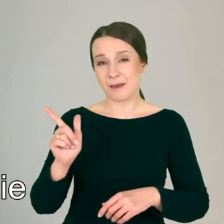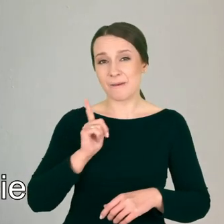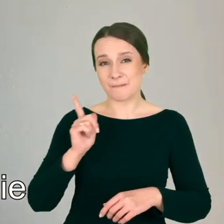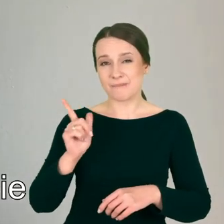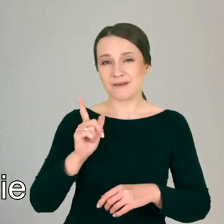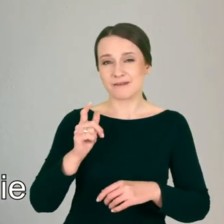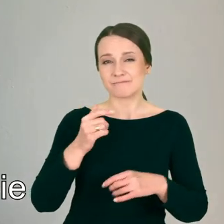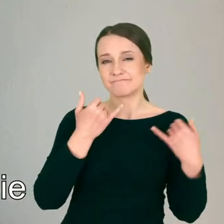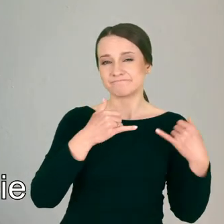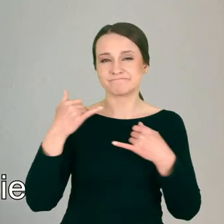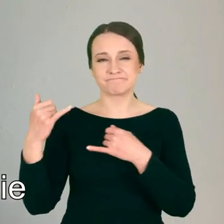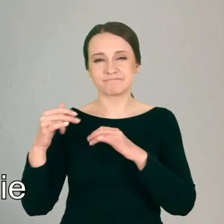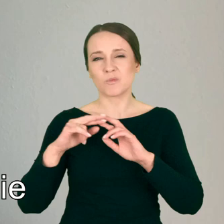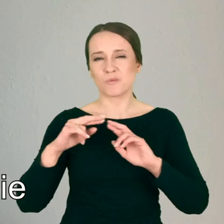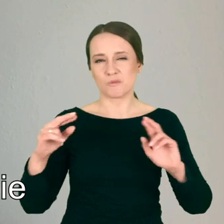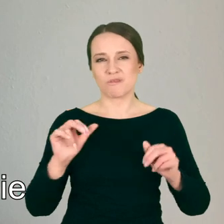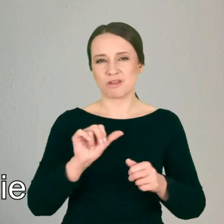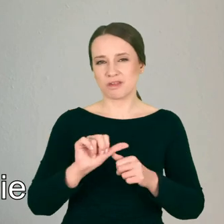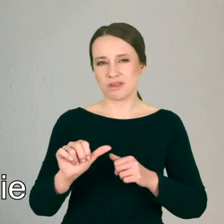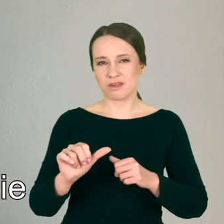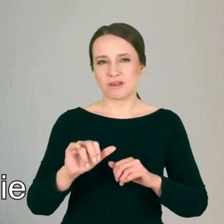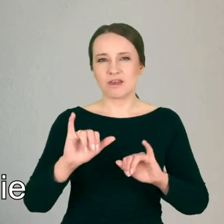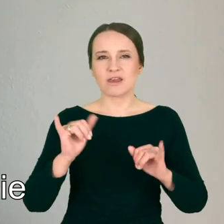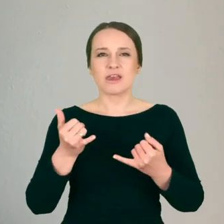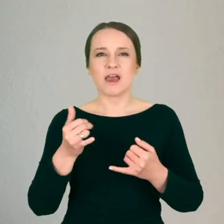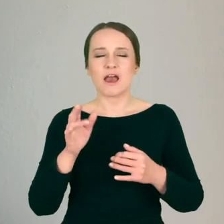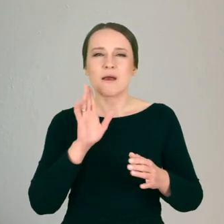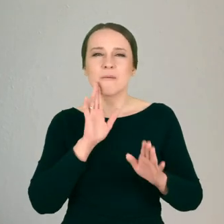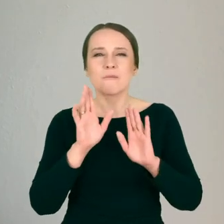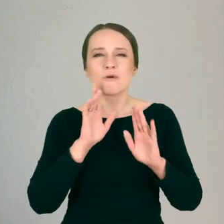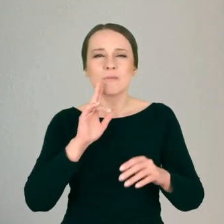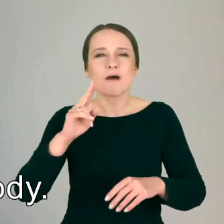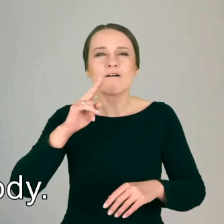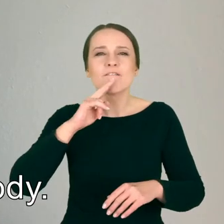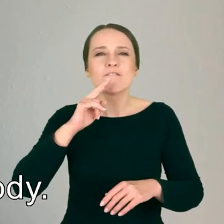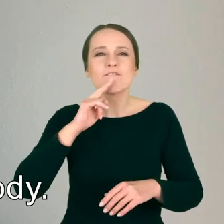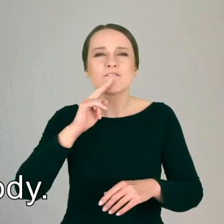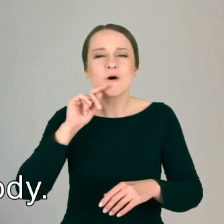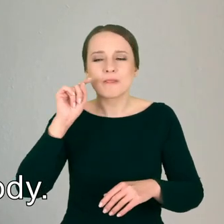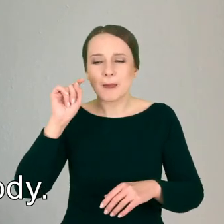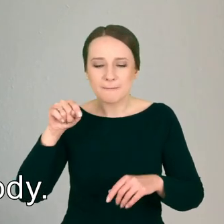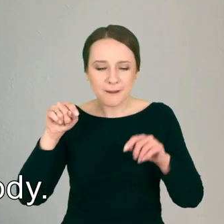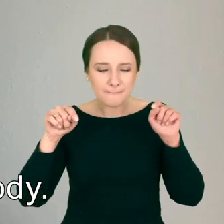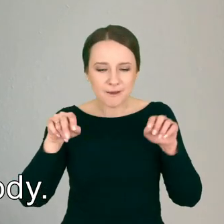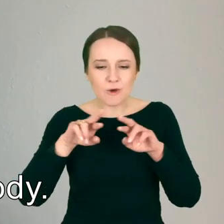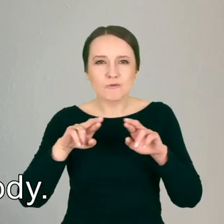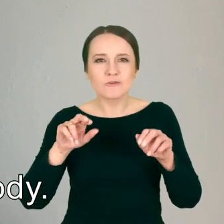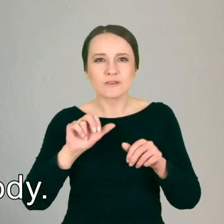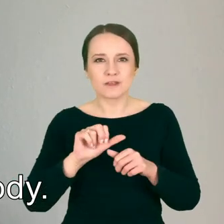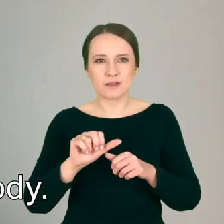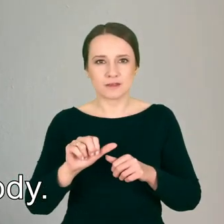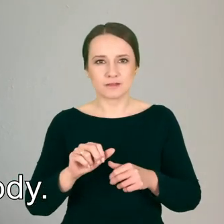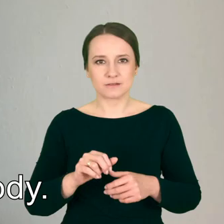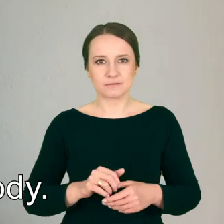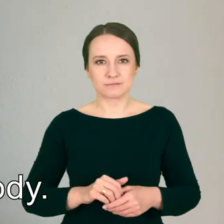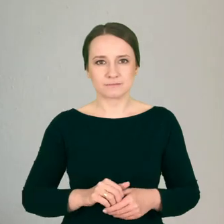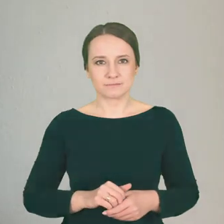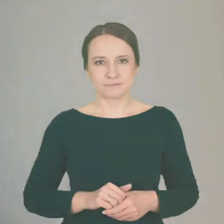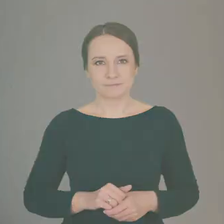choć różnimy się od siebie, jak dwie krople czystej wody.